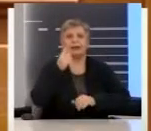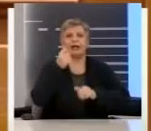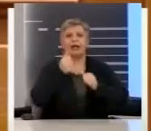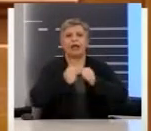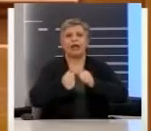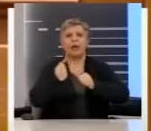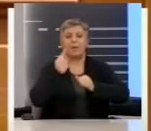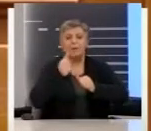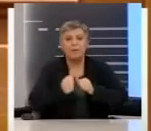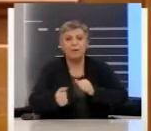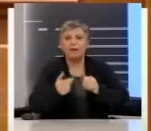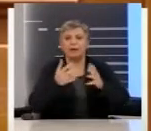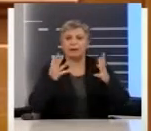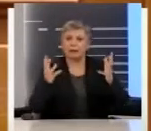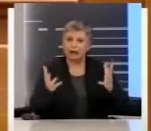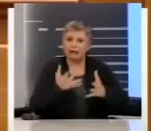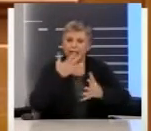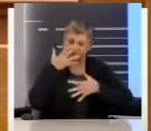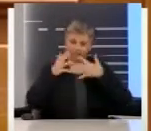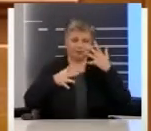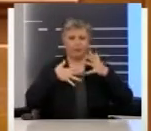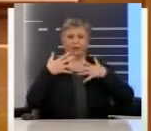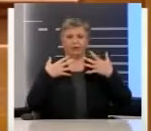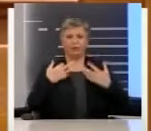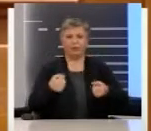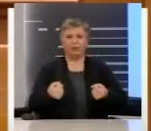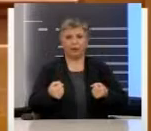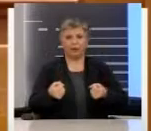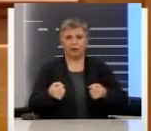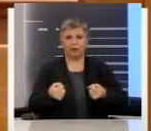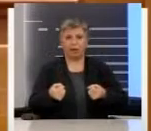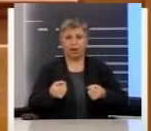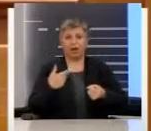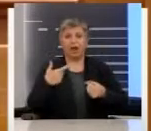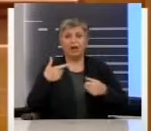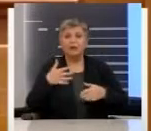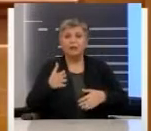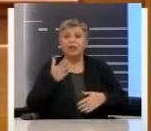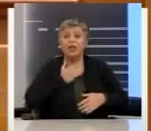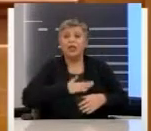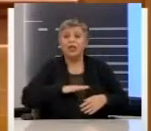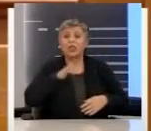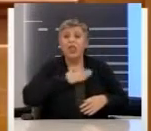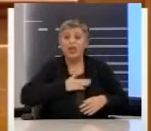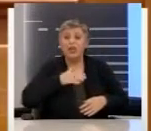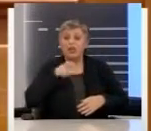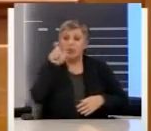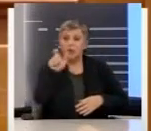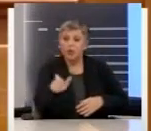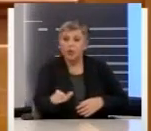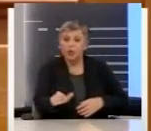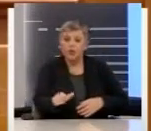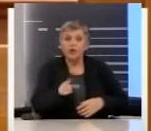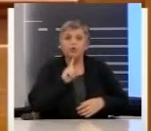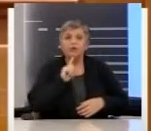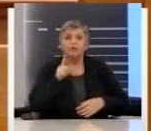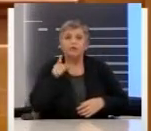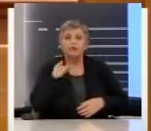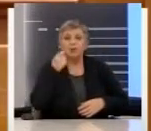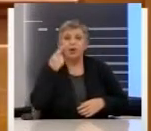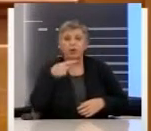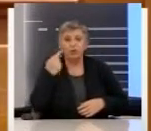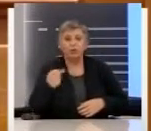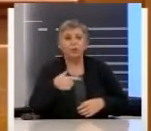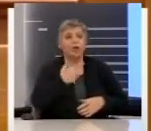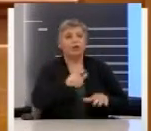χρόνου μπορεί να διαμορφώνει σταθερή βούληση και του ατόμου και της οικογένειας. Ψευδή, ως